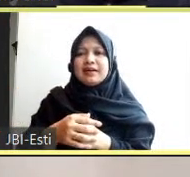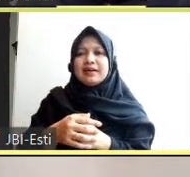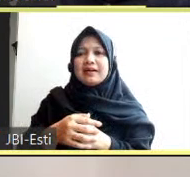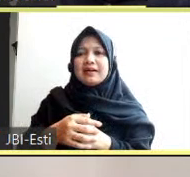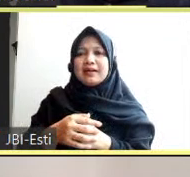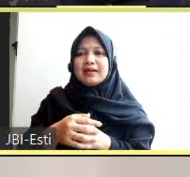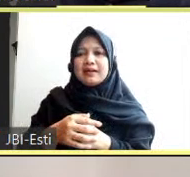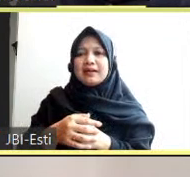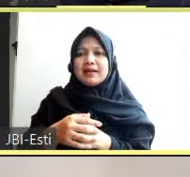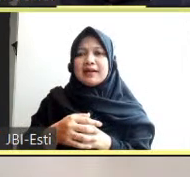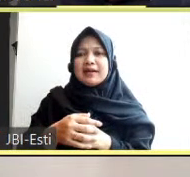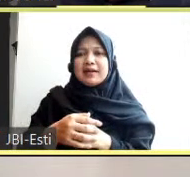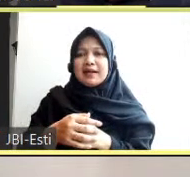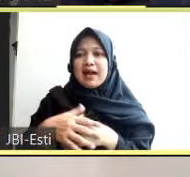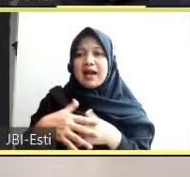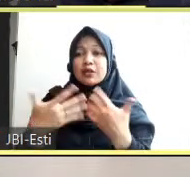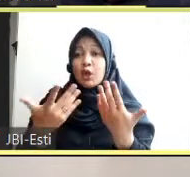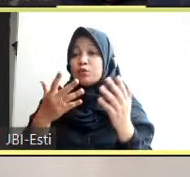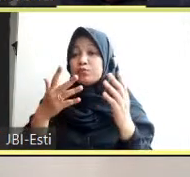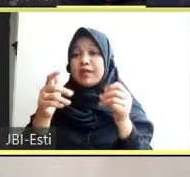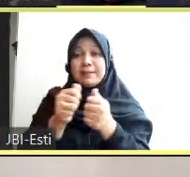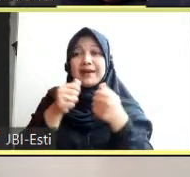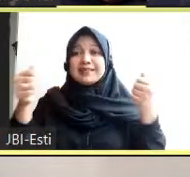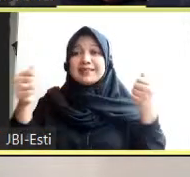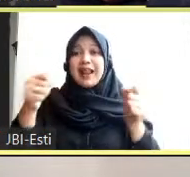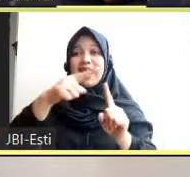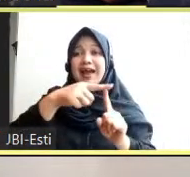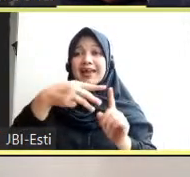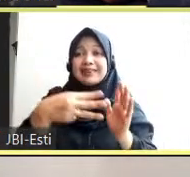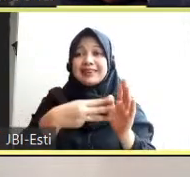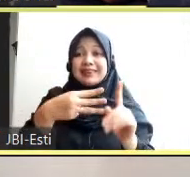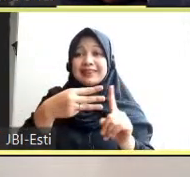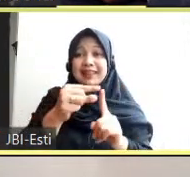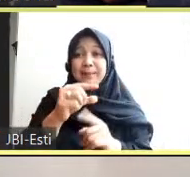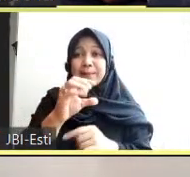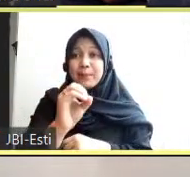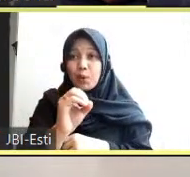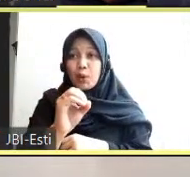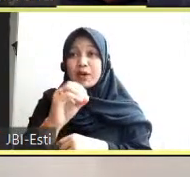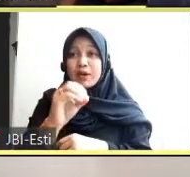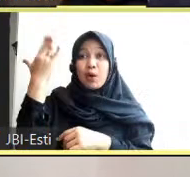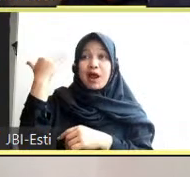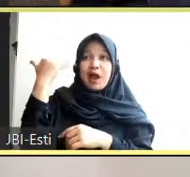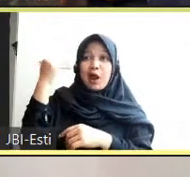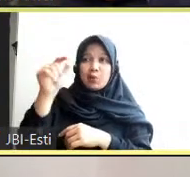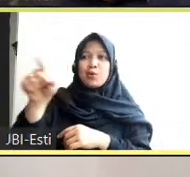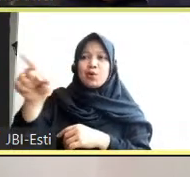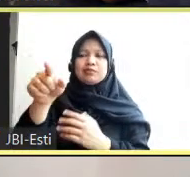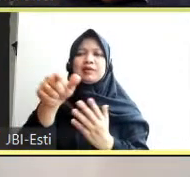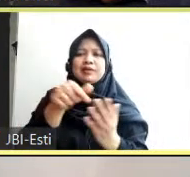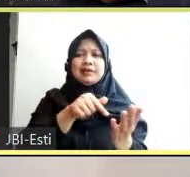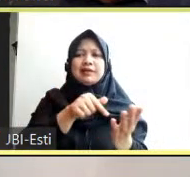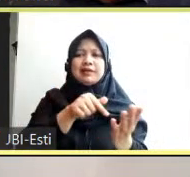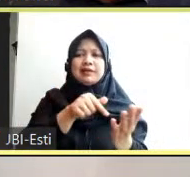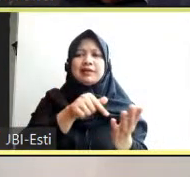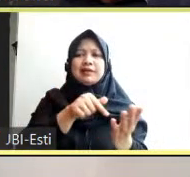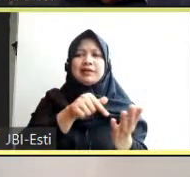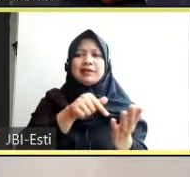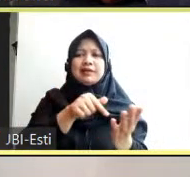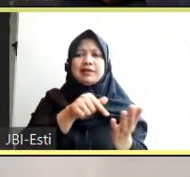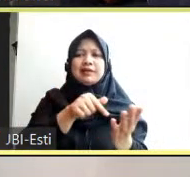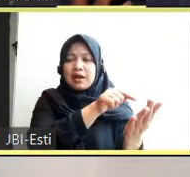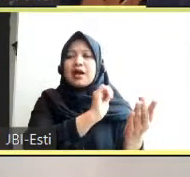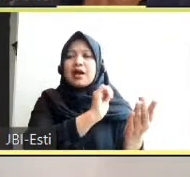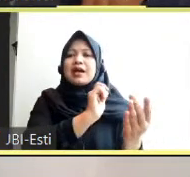atau majalah Tempo ya, yang juga dilaporkan tahun lalu karena sampul yang menggambarkan Jokowi sebagai